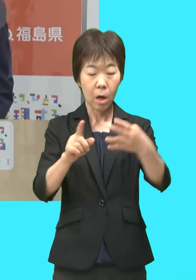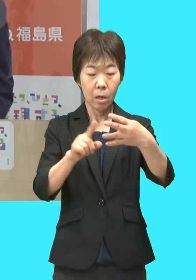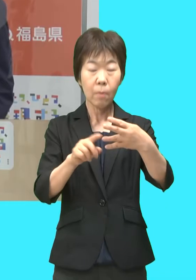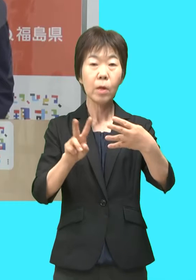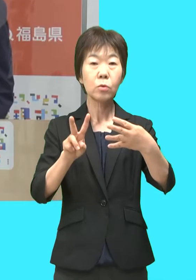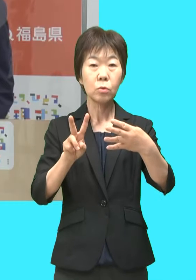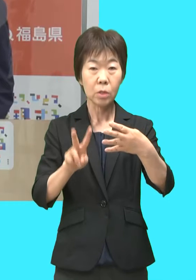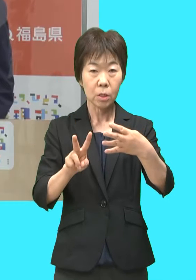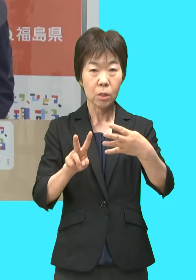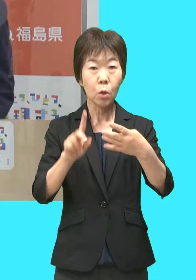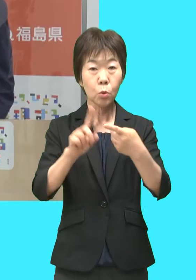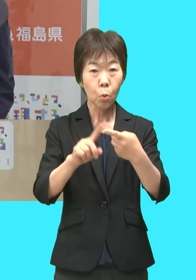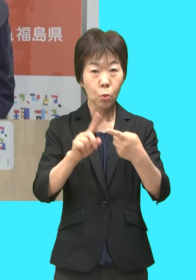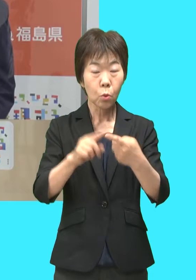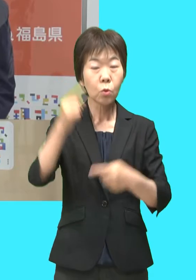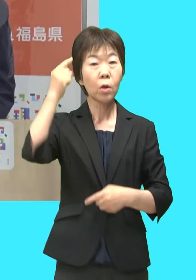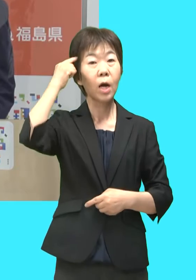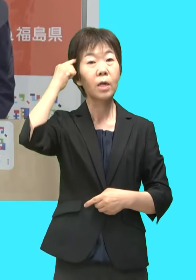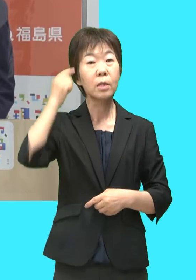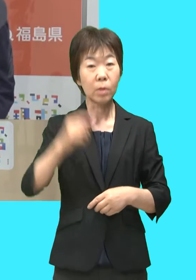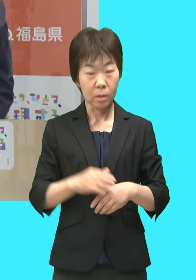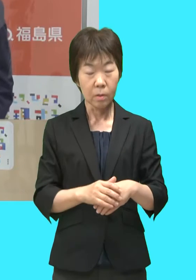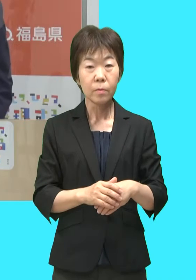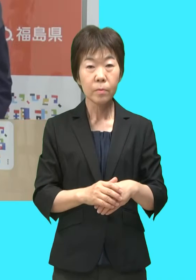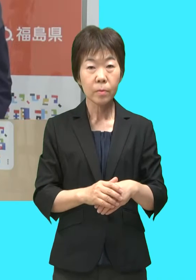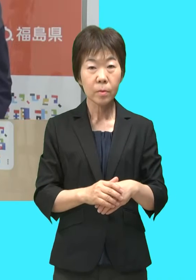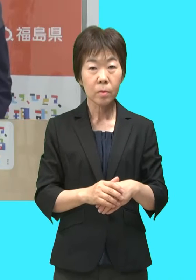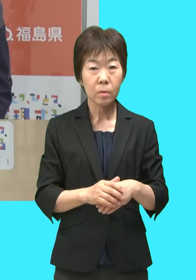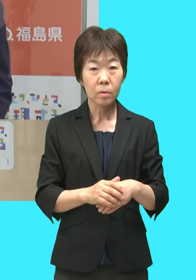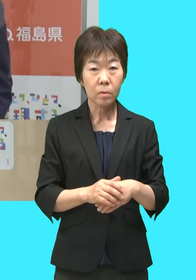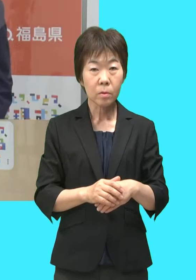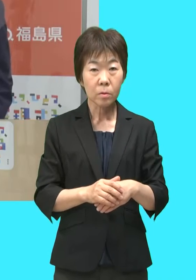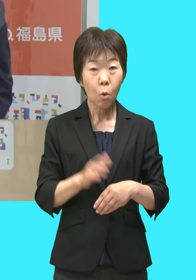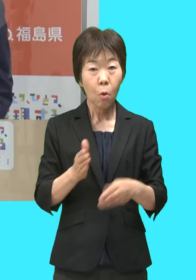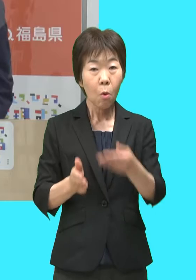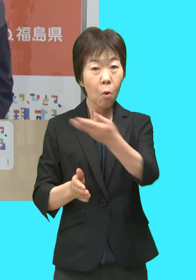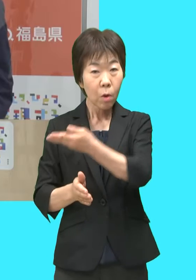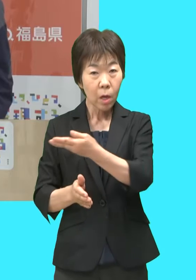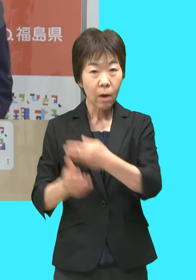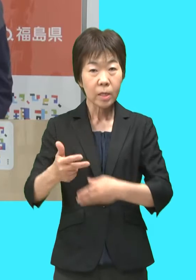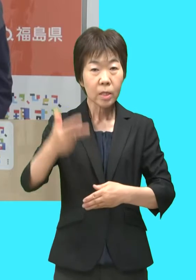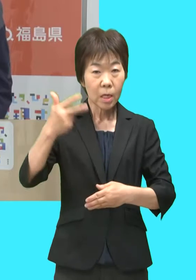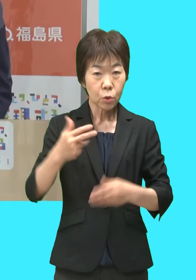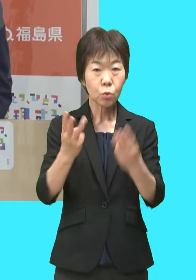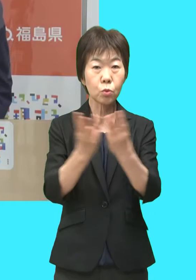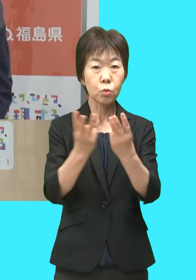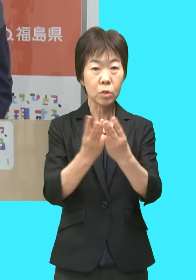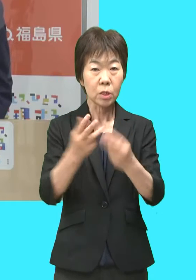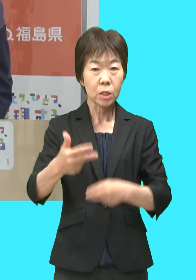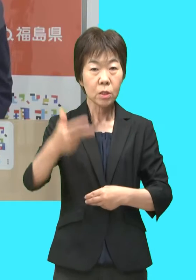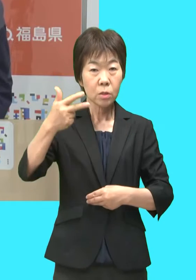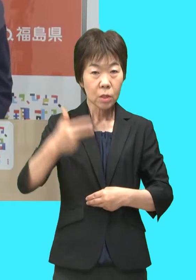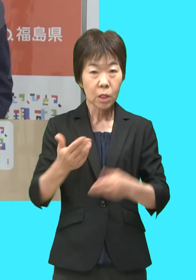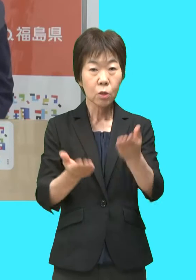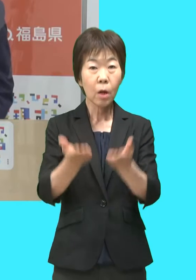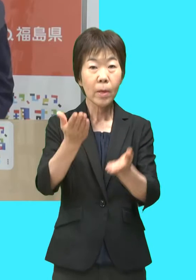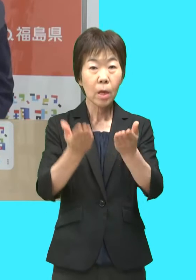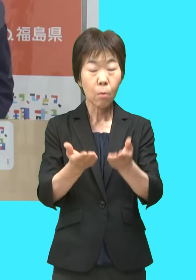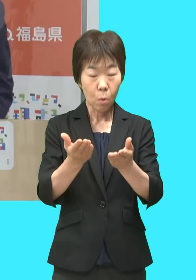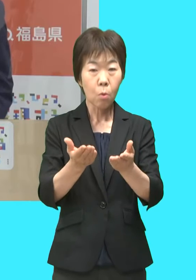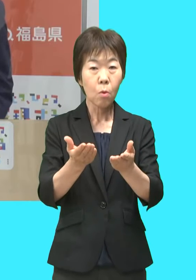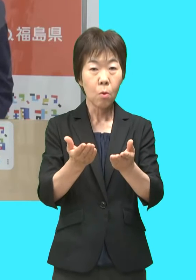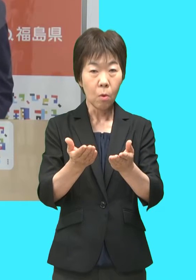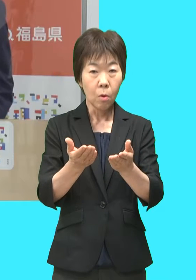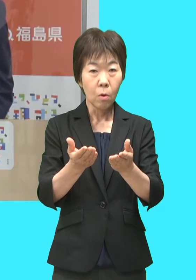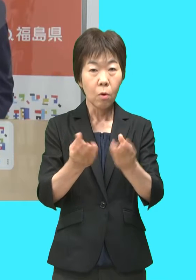2相当だと考えています。で、これは先週の数値でありますが、1週間前に比べても基本的